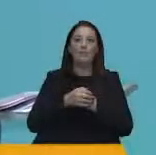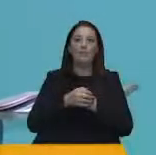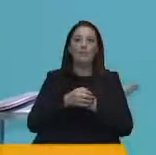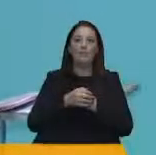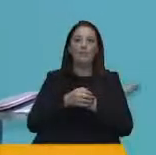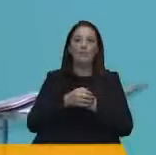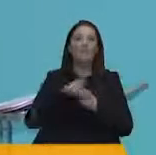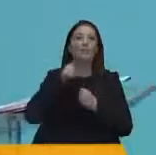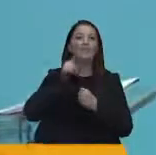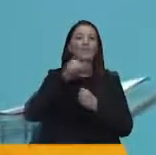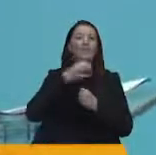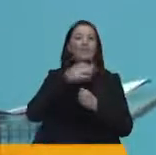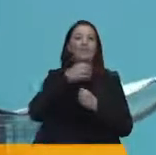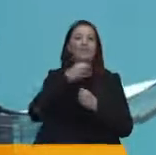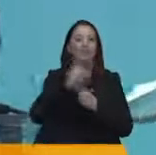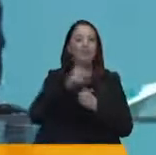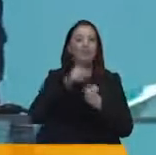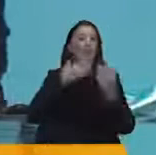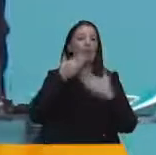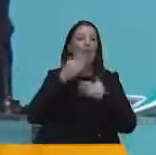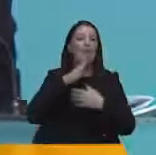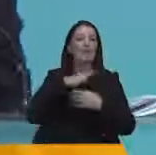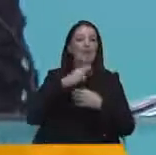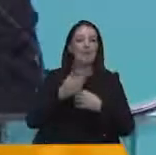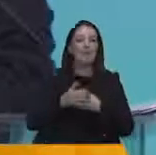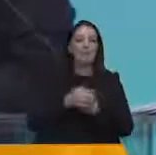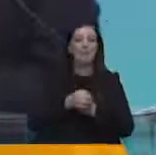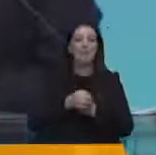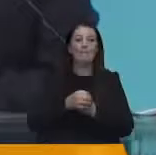Şöyle müsaadenizle göstereyim.